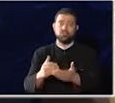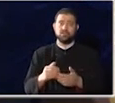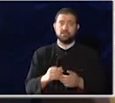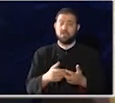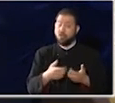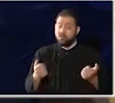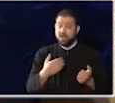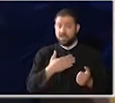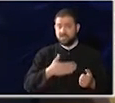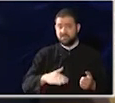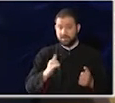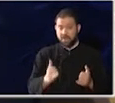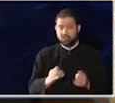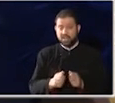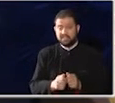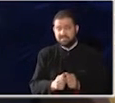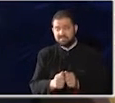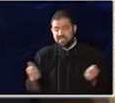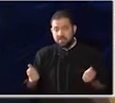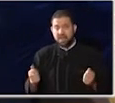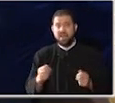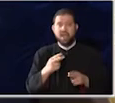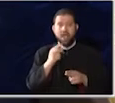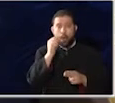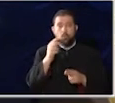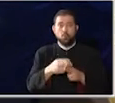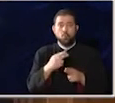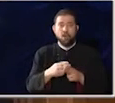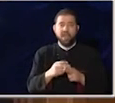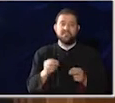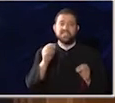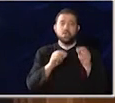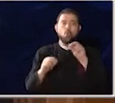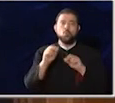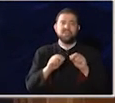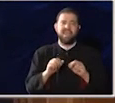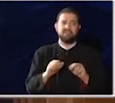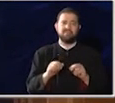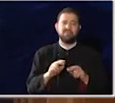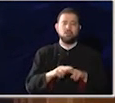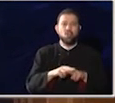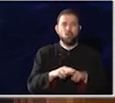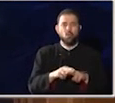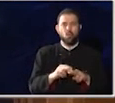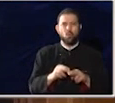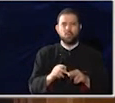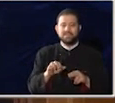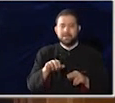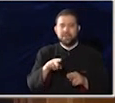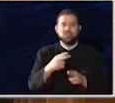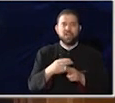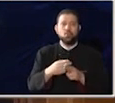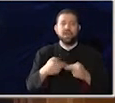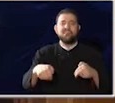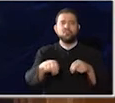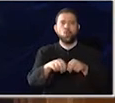duce inevitabil la această separare a bolnavului de comunitate. Cum să ajungem la